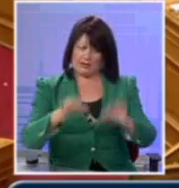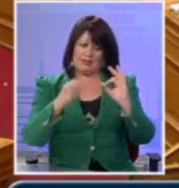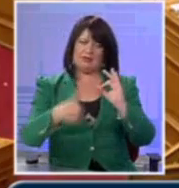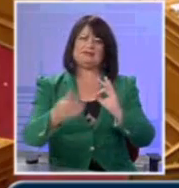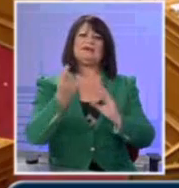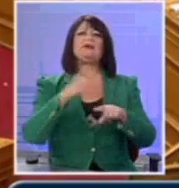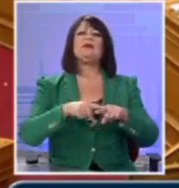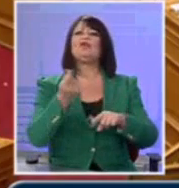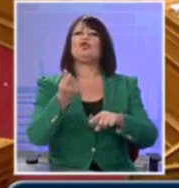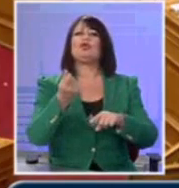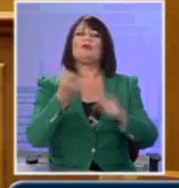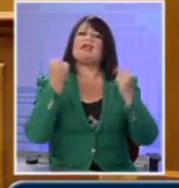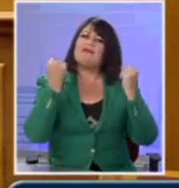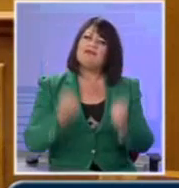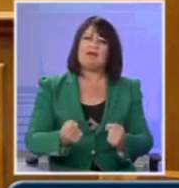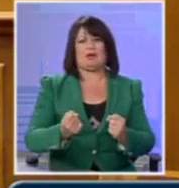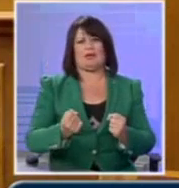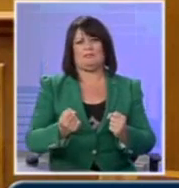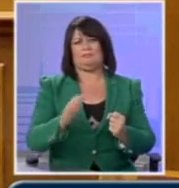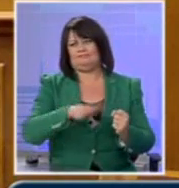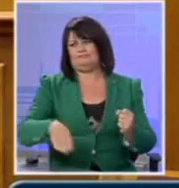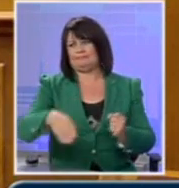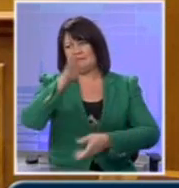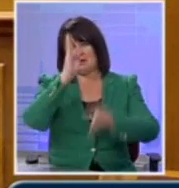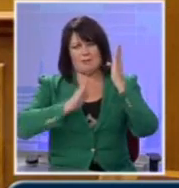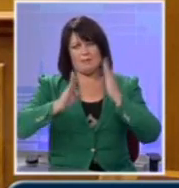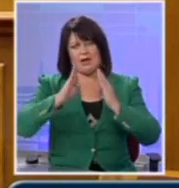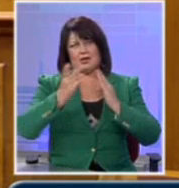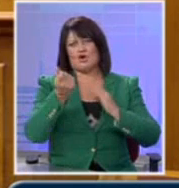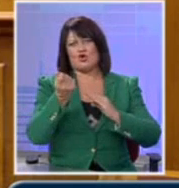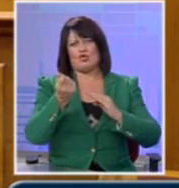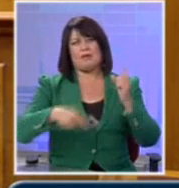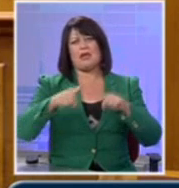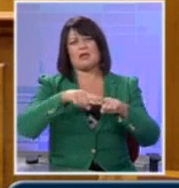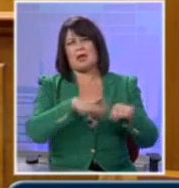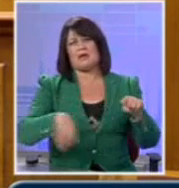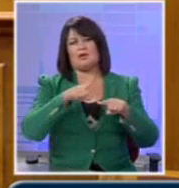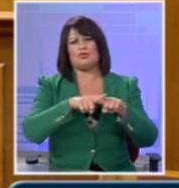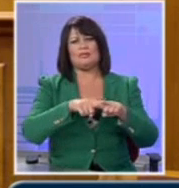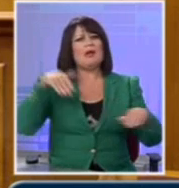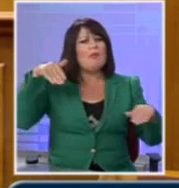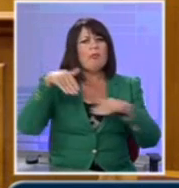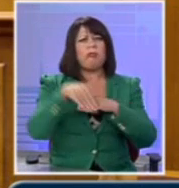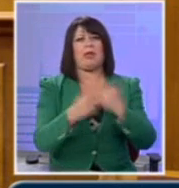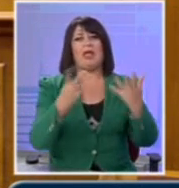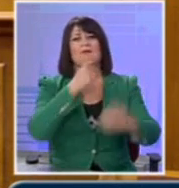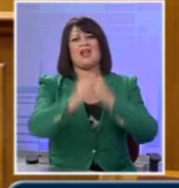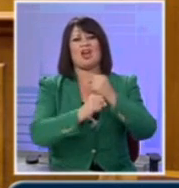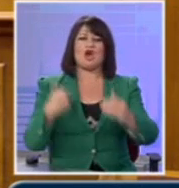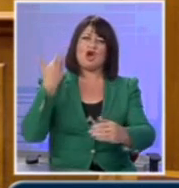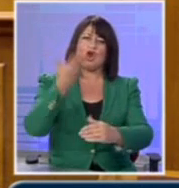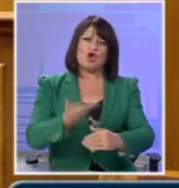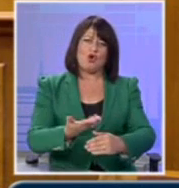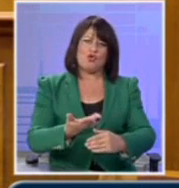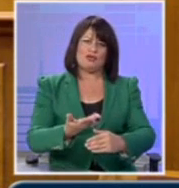ελληνική οικονομία και κοινωνία βαριά τραυματισμένη από τη μεγάλη οικονομική ύφεση που ξεκίνησε πριν από 7 χρόνια, το δεύτερο